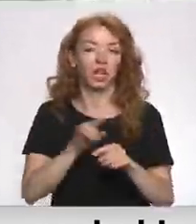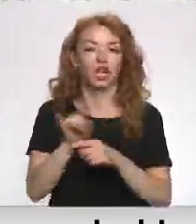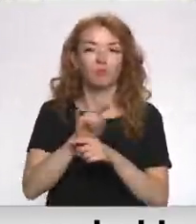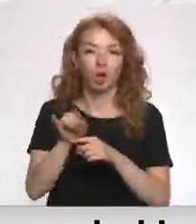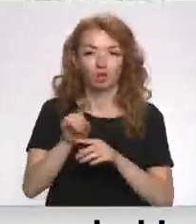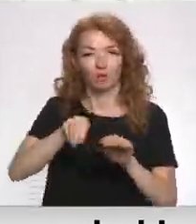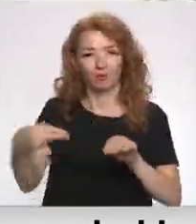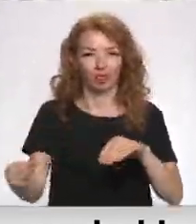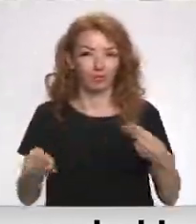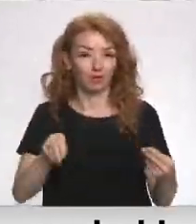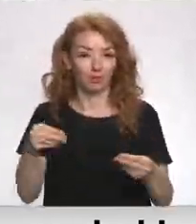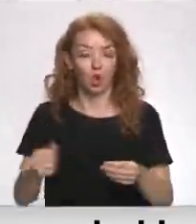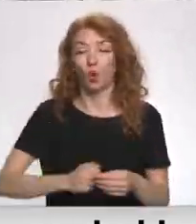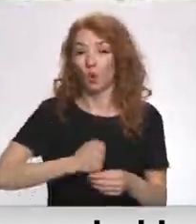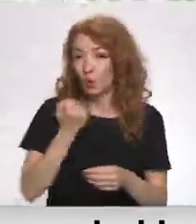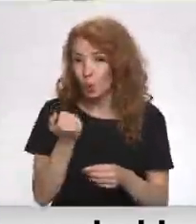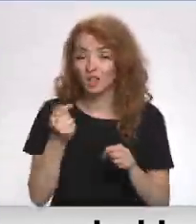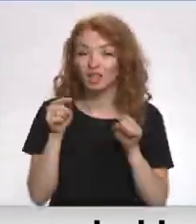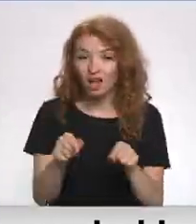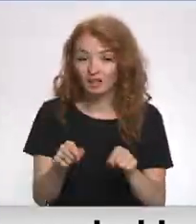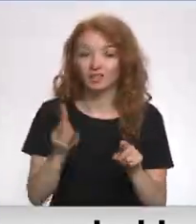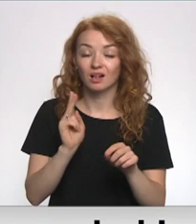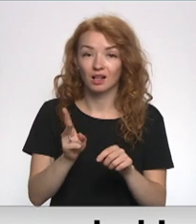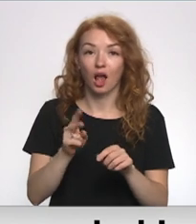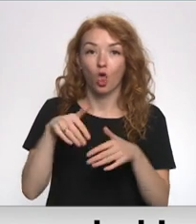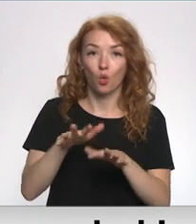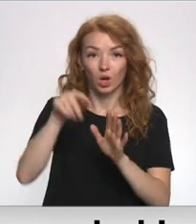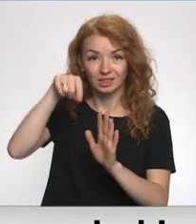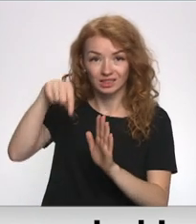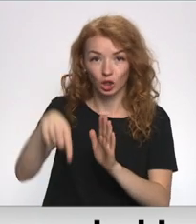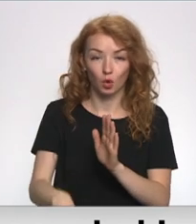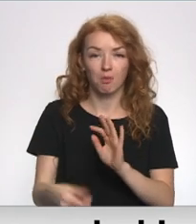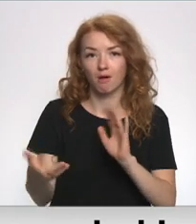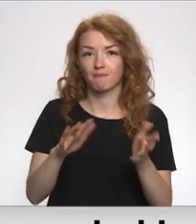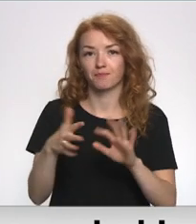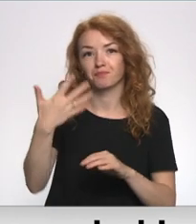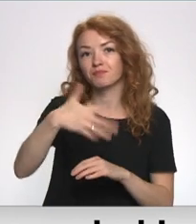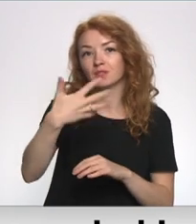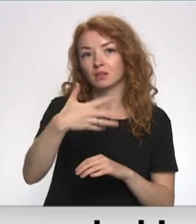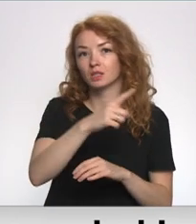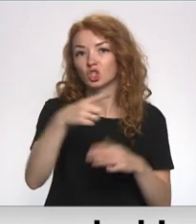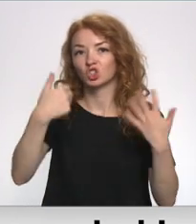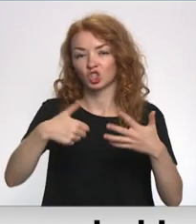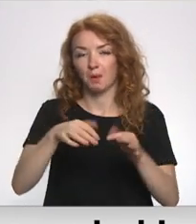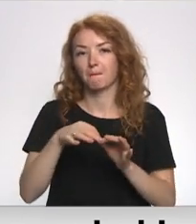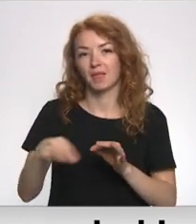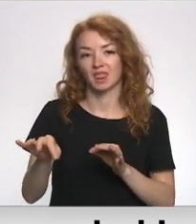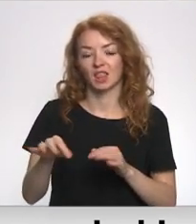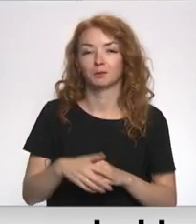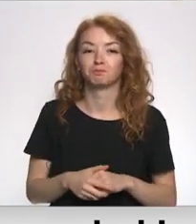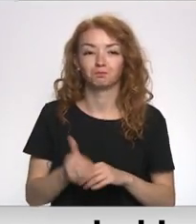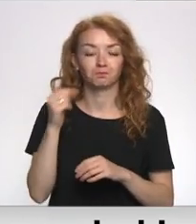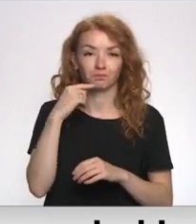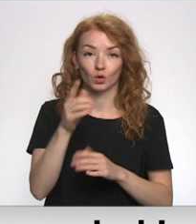lidmašīnas atlūzas. Apgrūtinošs faktors ir tas, ka jūras dziļums šajā vietā sasniedz aptuveni 50-60 metrus. Vēl